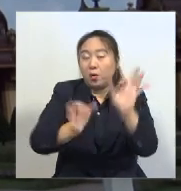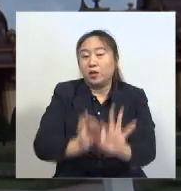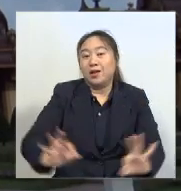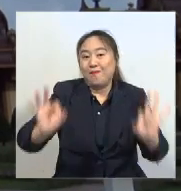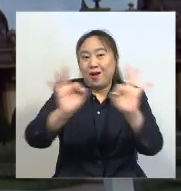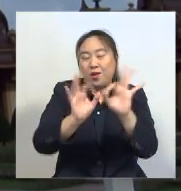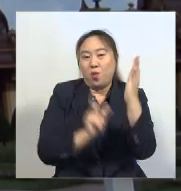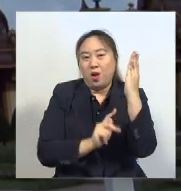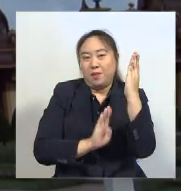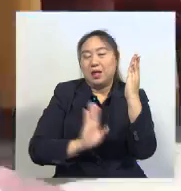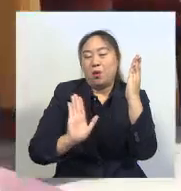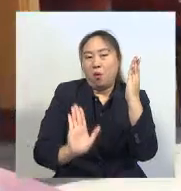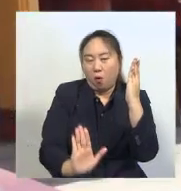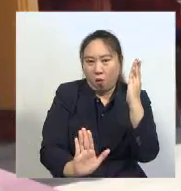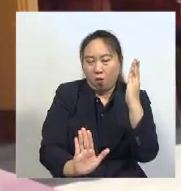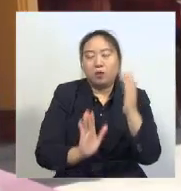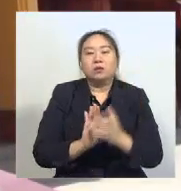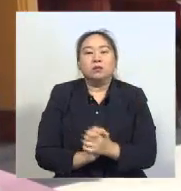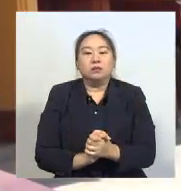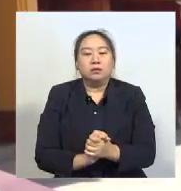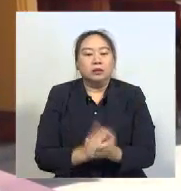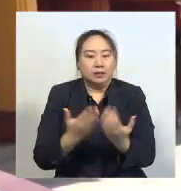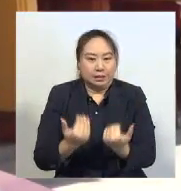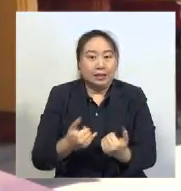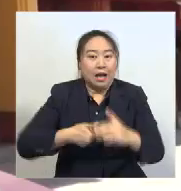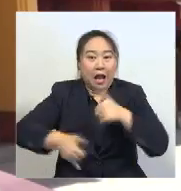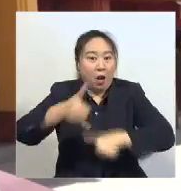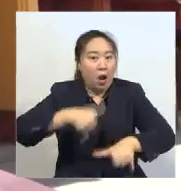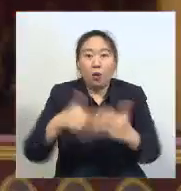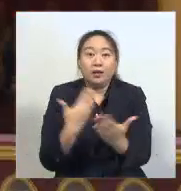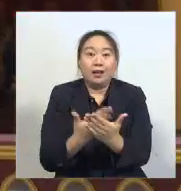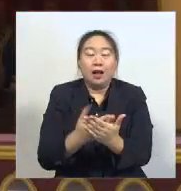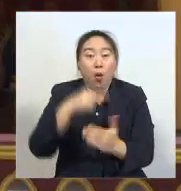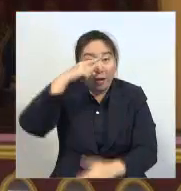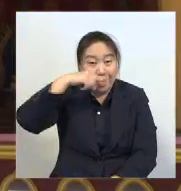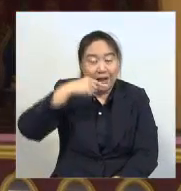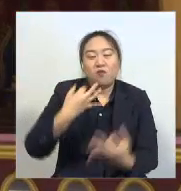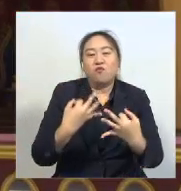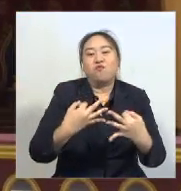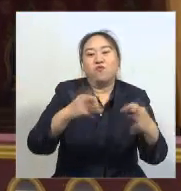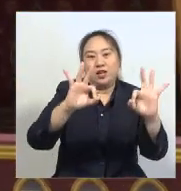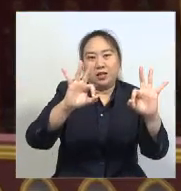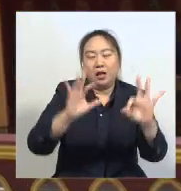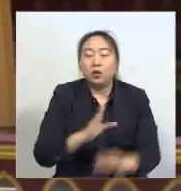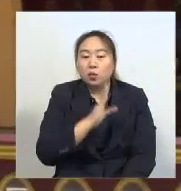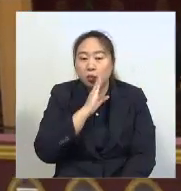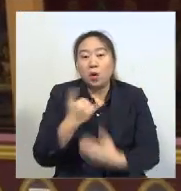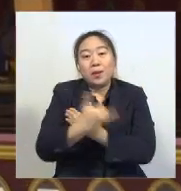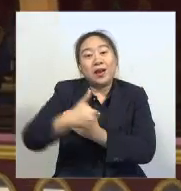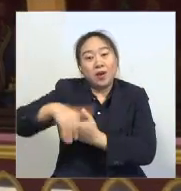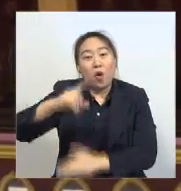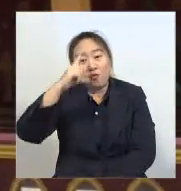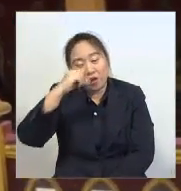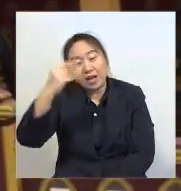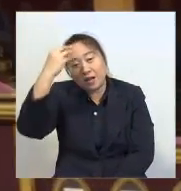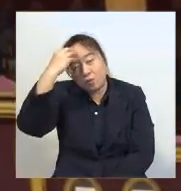ระบี่เลยนะคะโดยที่นี่ไม่มีการจัดเก็บค่าเข้าเยี่ยมชมสำหรับคนไทยค่ะแต่ถ้าหากว่าเป็นชาวต่างชาติก็จะเก็บ